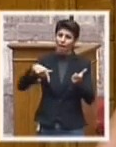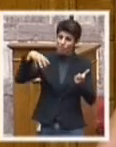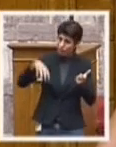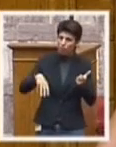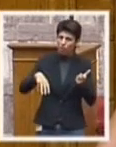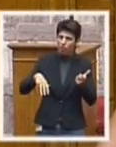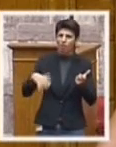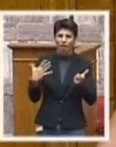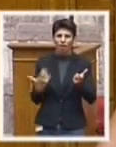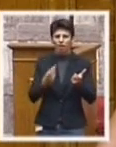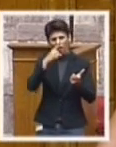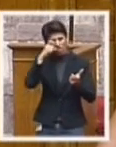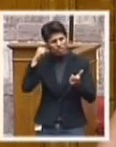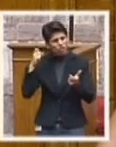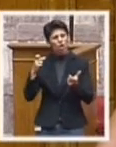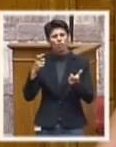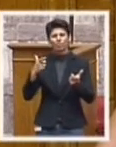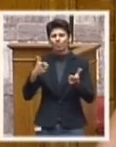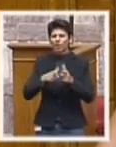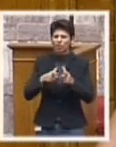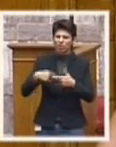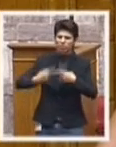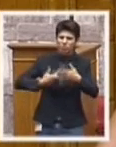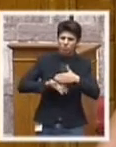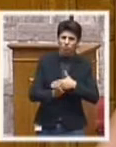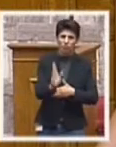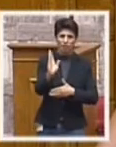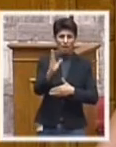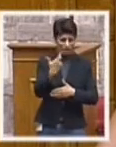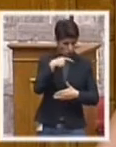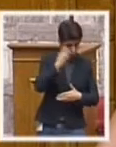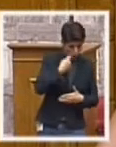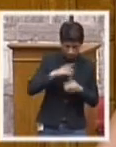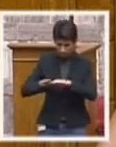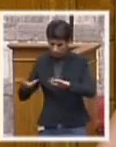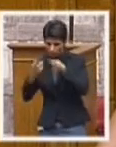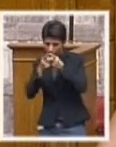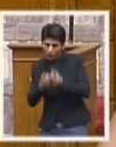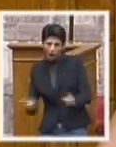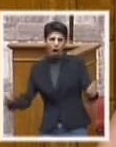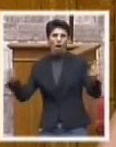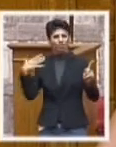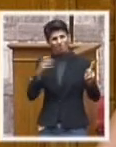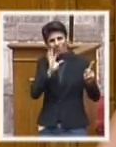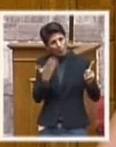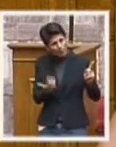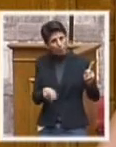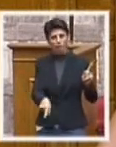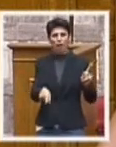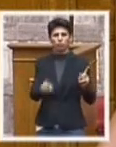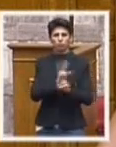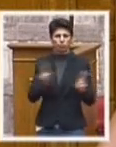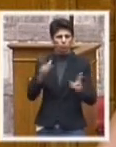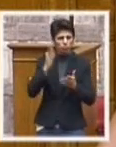περίοδο, υποβάλλεται σε μια δύσκολη δοκιμασία. Το χάσμα μεταξύ γονέων και παιδιών είναι γεγονός. Καθοριστικός παράγοντας σε αυτή